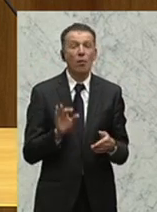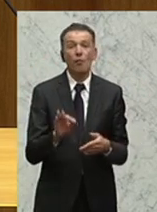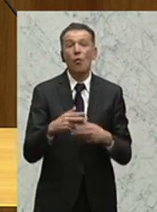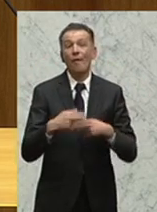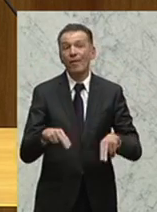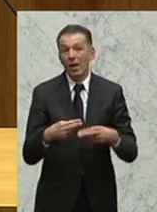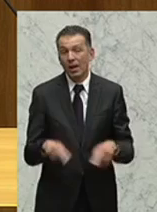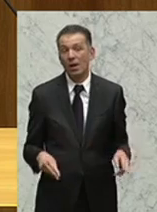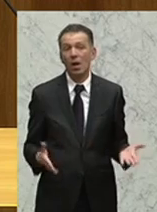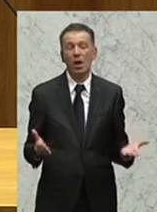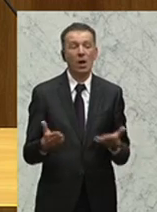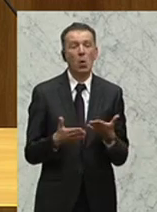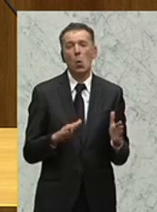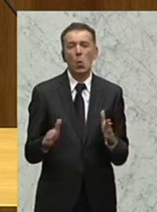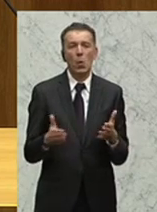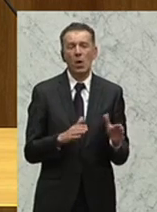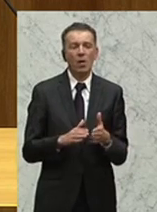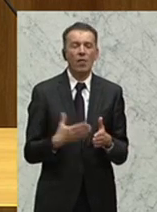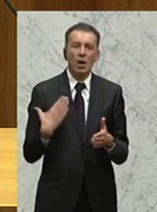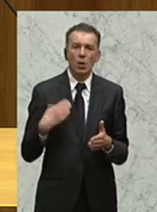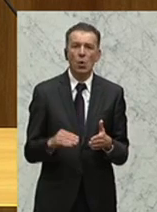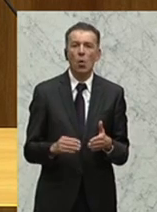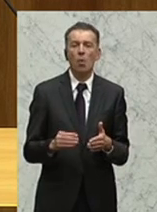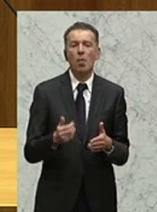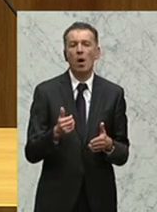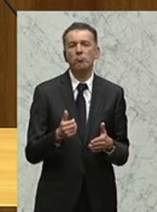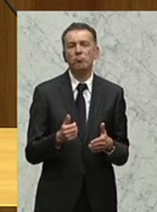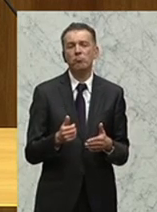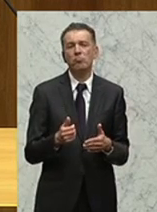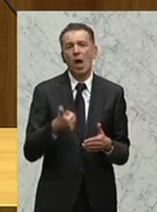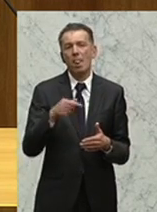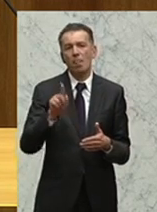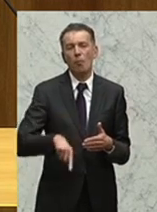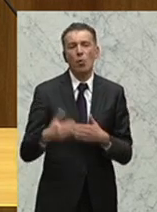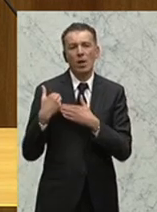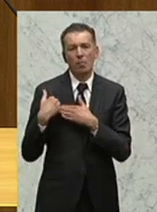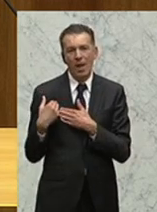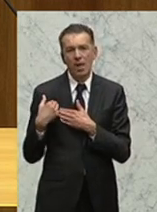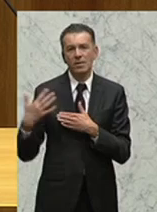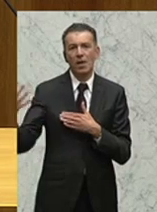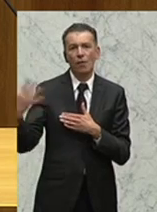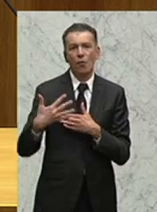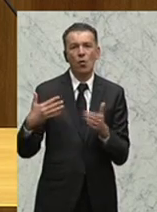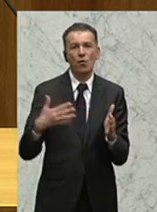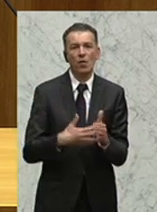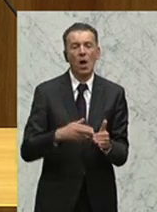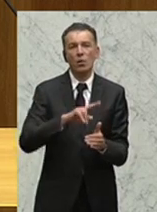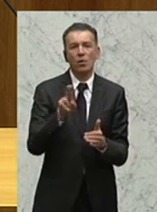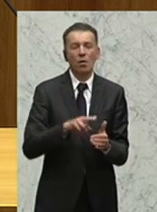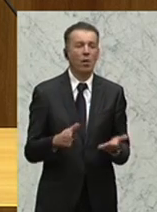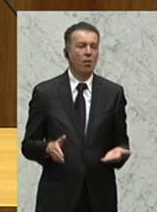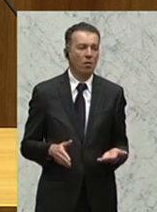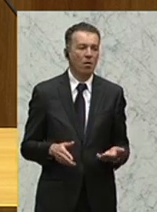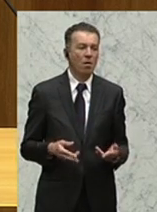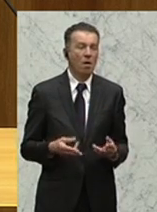für die Wirte ungefähr gerechnet noch einmal eine monatliche Belastung von rund 5.000 Euro. Ja? Und wie soll sich das